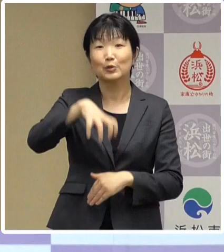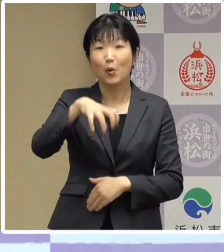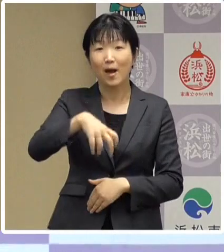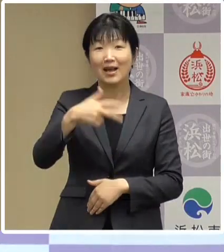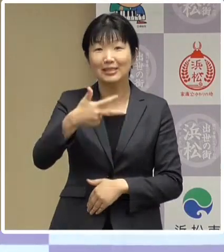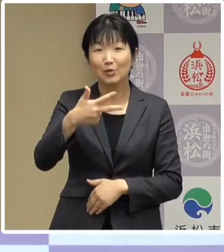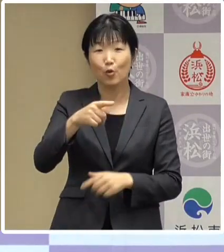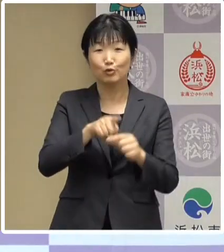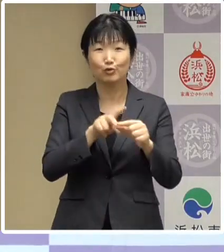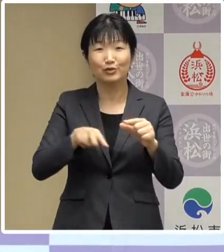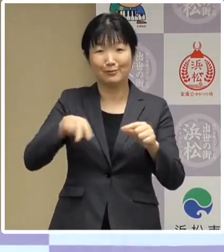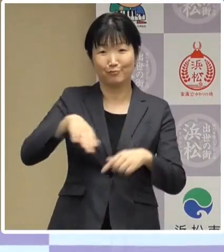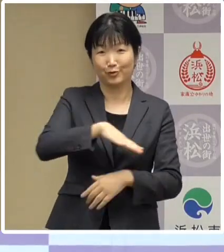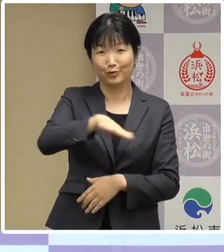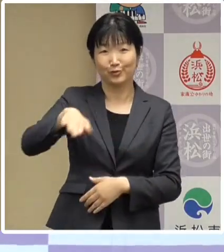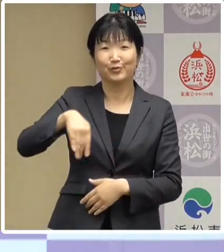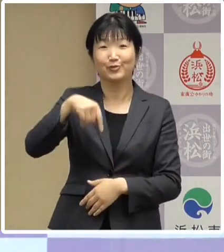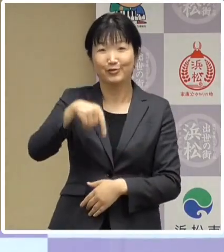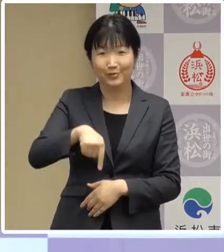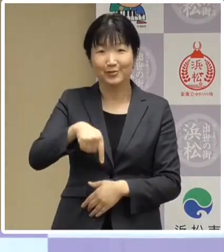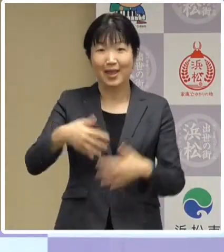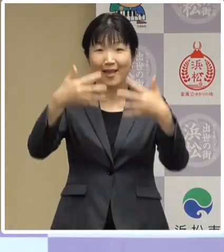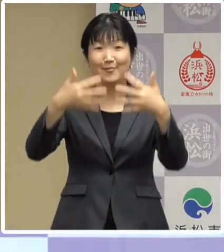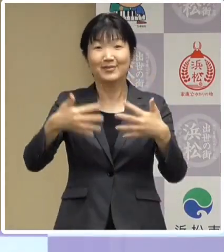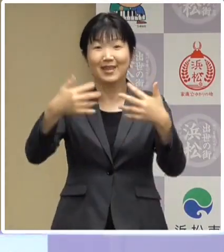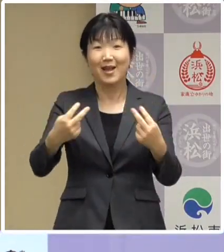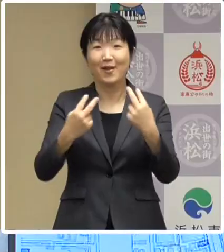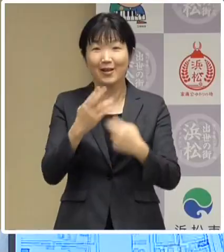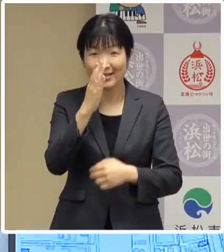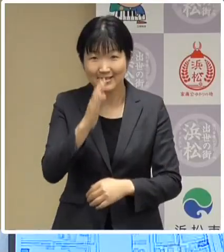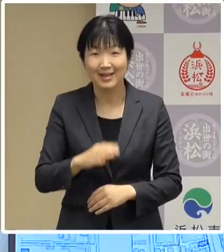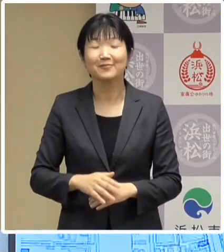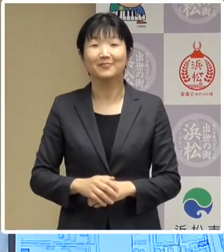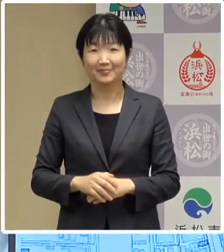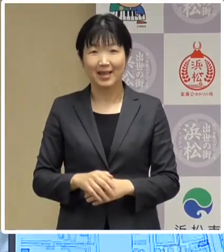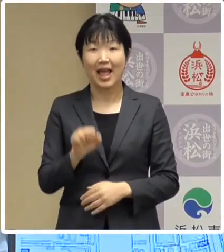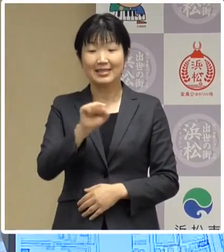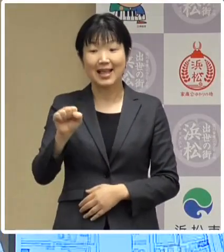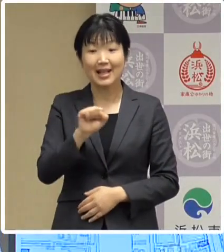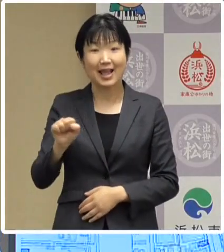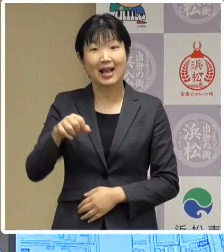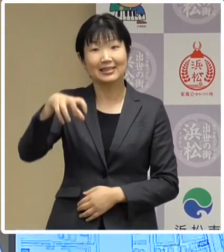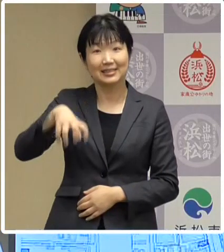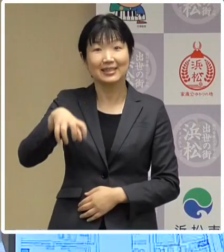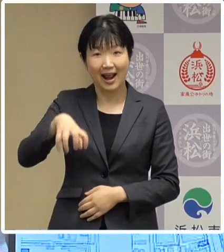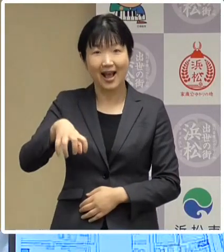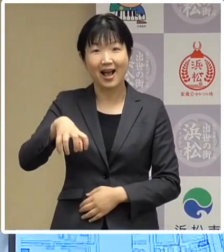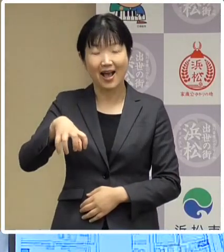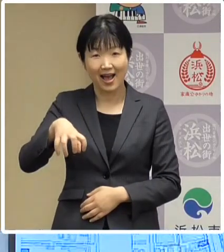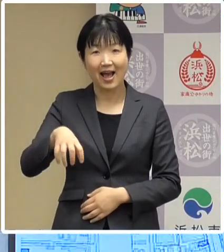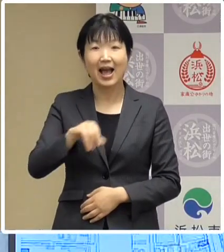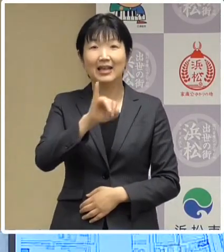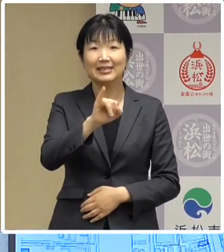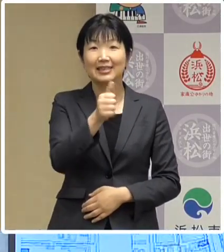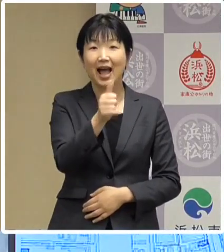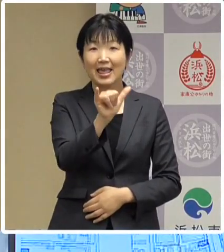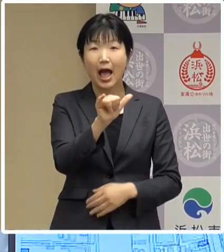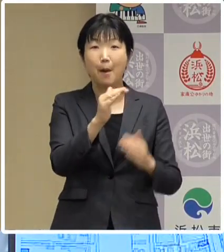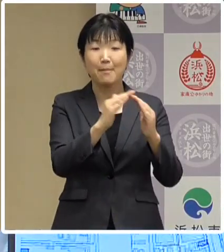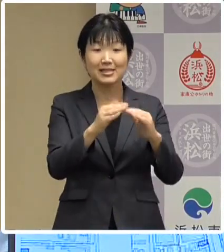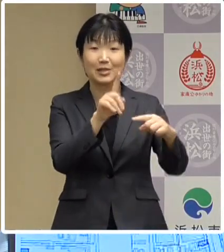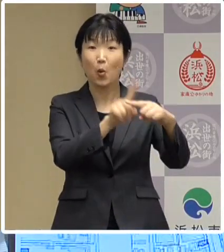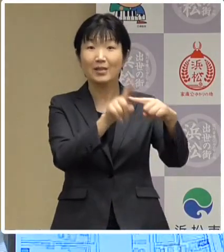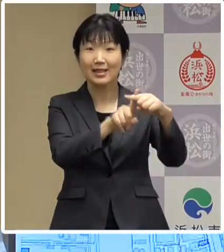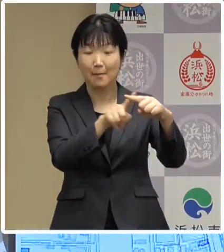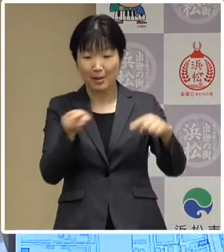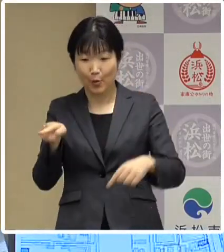部で、こちらのモニターで示しております通り、ザザシティ前から広小路通りの板谷町交差点まで